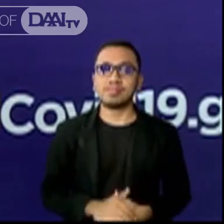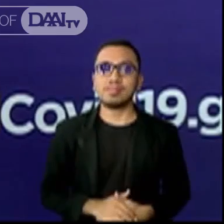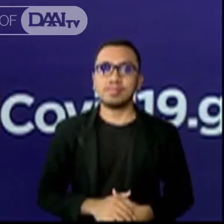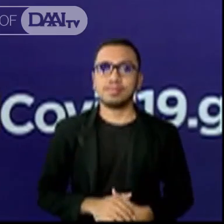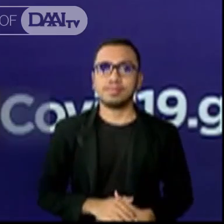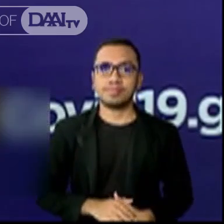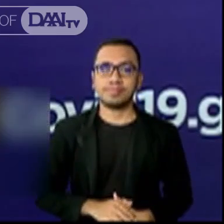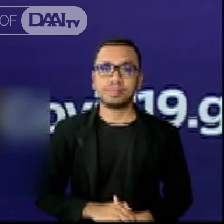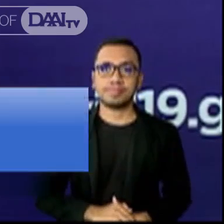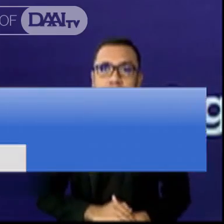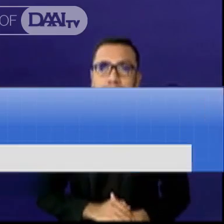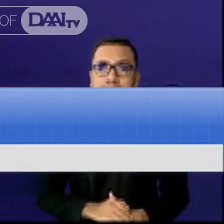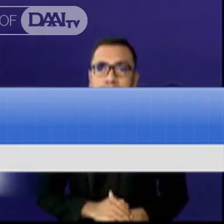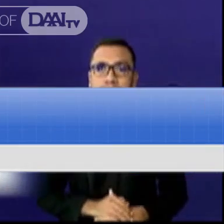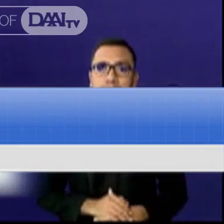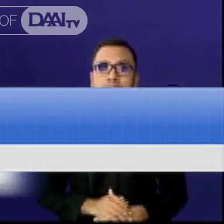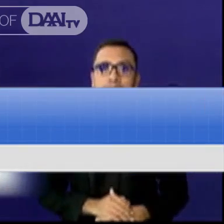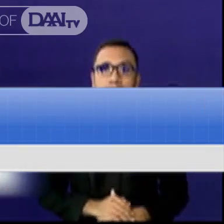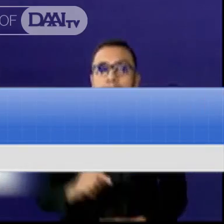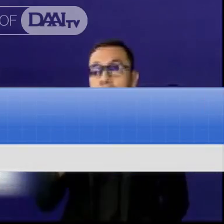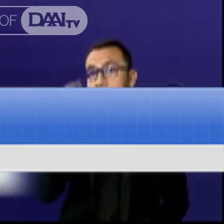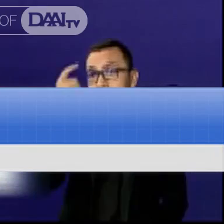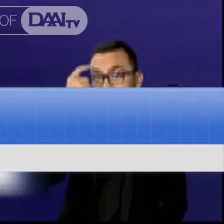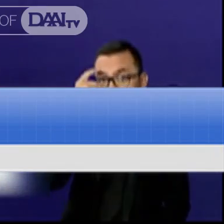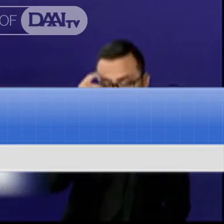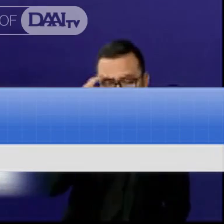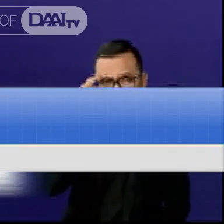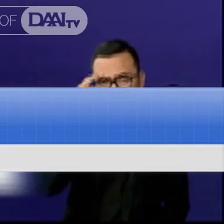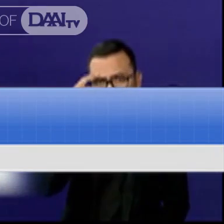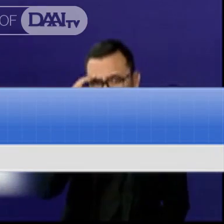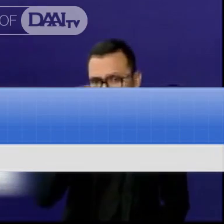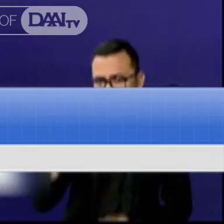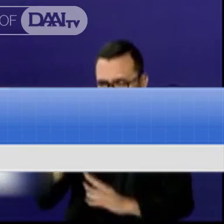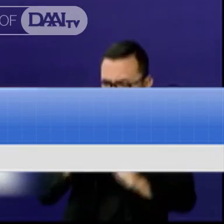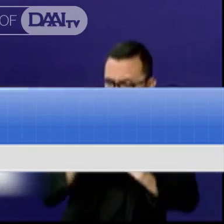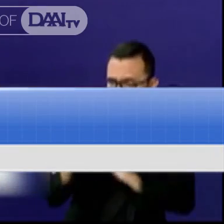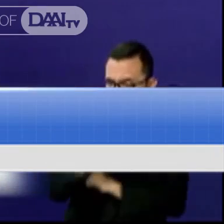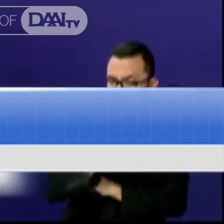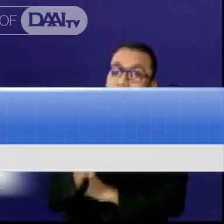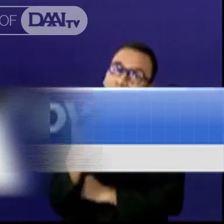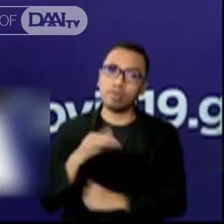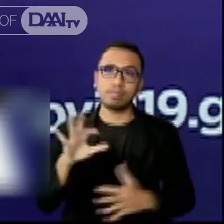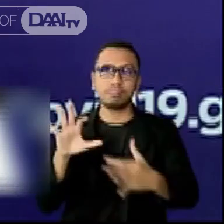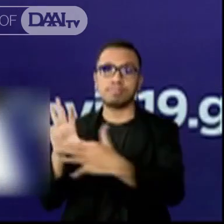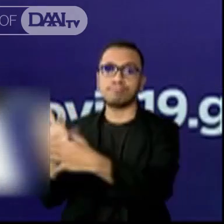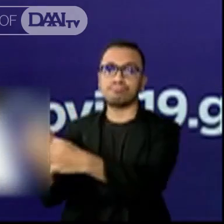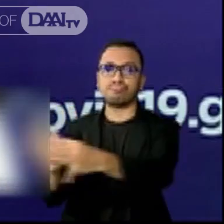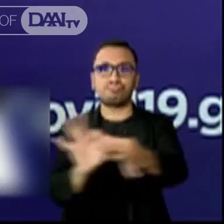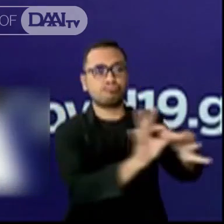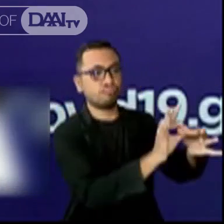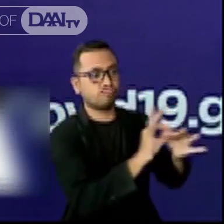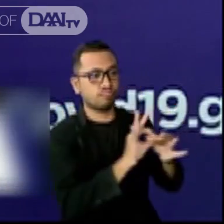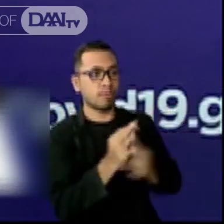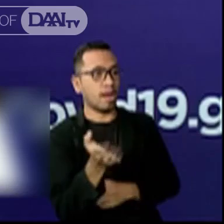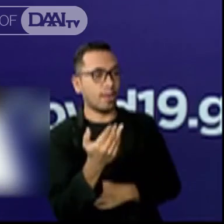kita. Sehingga ini menjadi pemikiran kita semua dan ini kita harus bersinergi gitu. Dan apa yang disampaikan